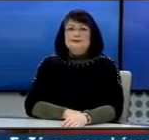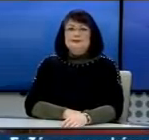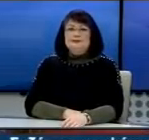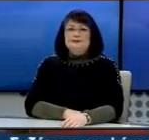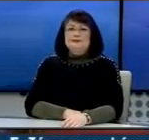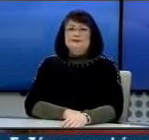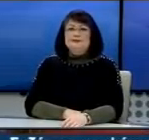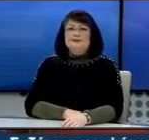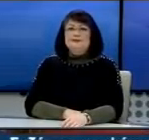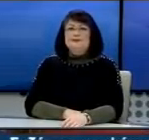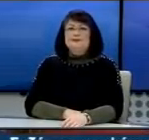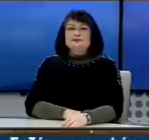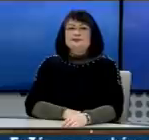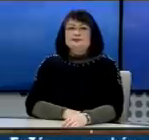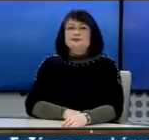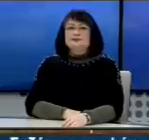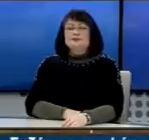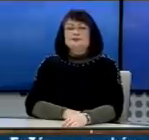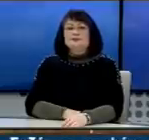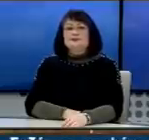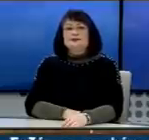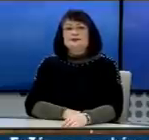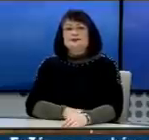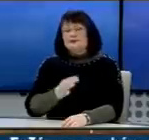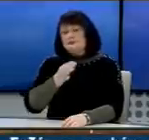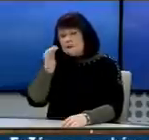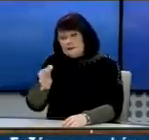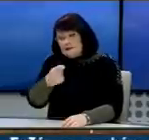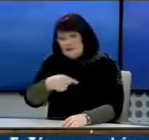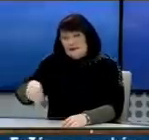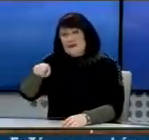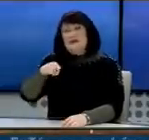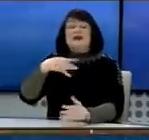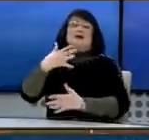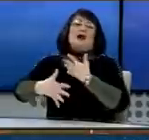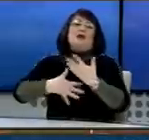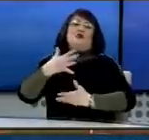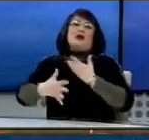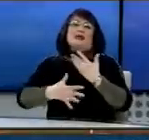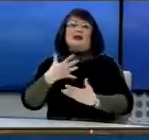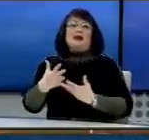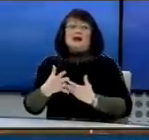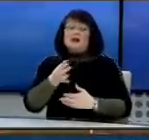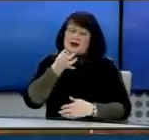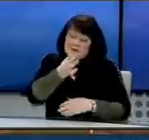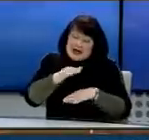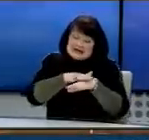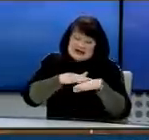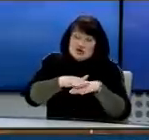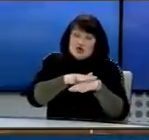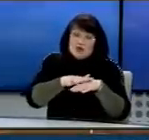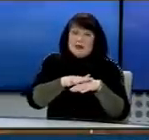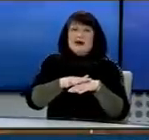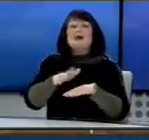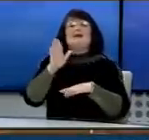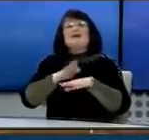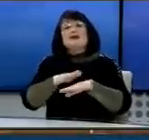Δεν απευθύνεται σε εσάς. Απευθύνεται σε όσους ταλαιπωρήθηκαν εξαιτίας